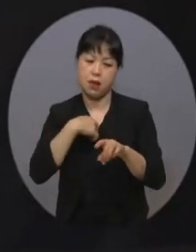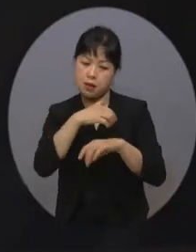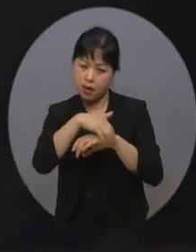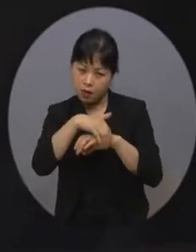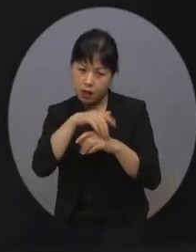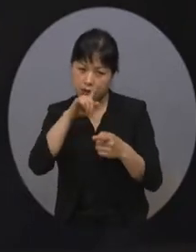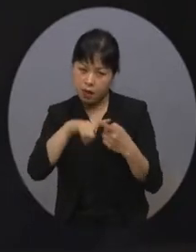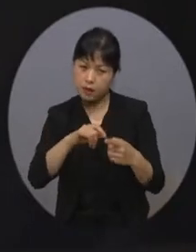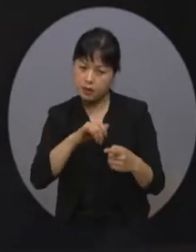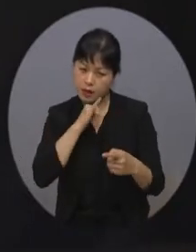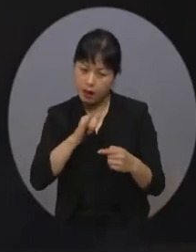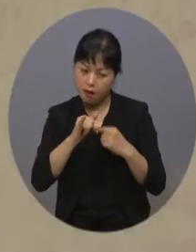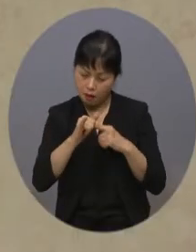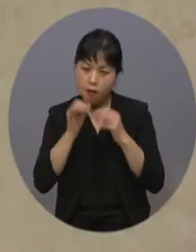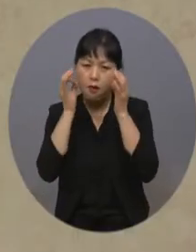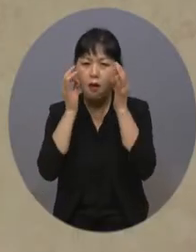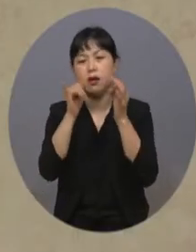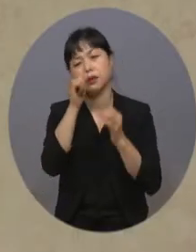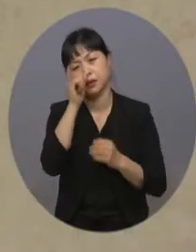비율이 높았습니다.